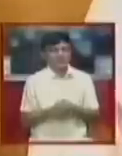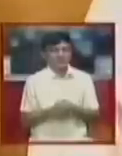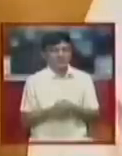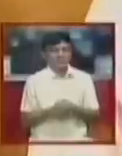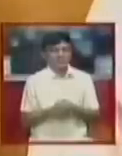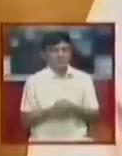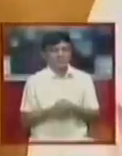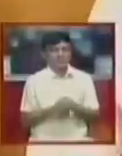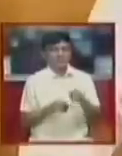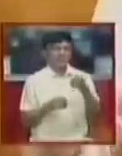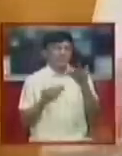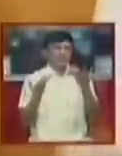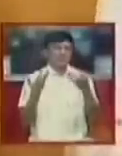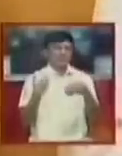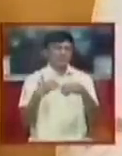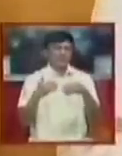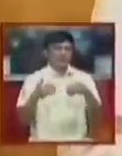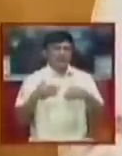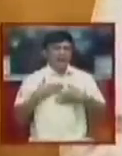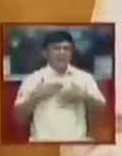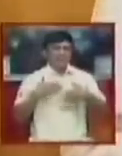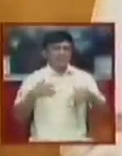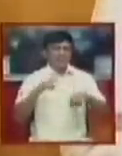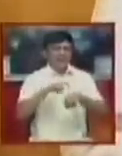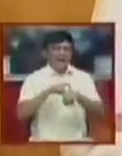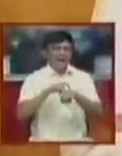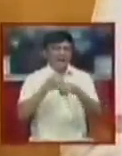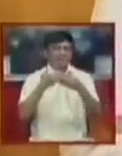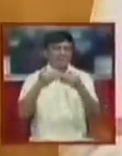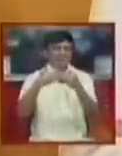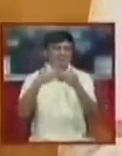Tapos na ang maliligayang araw po ninyo.